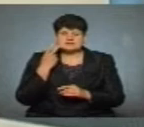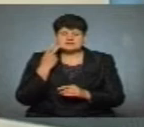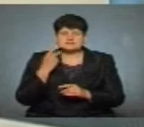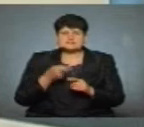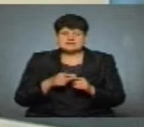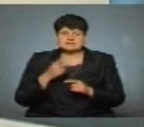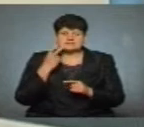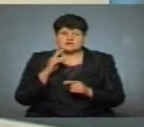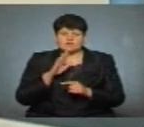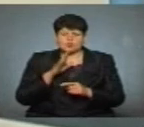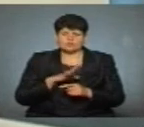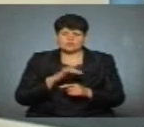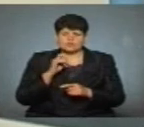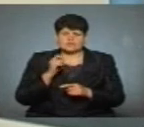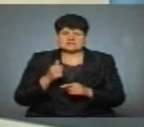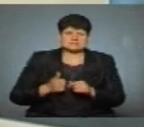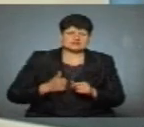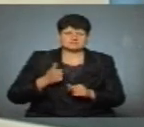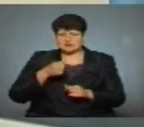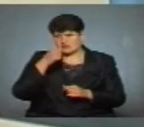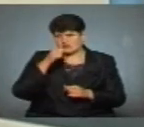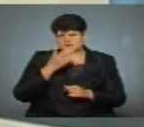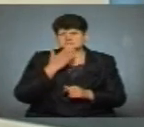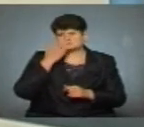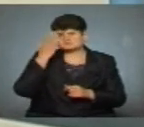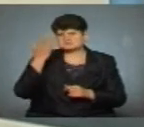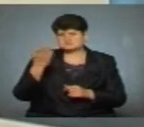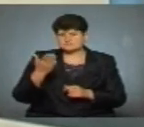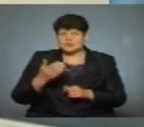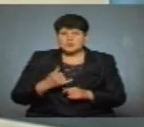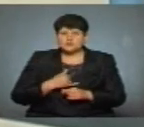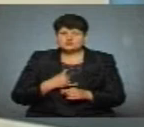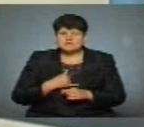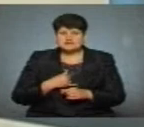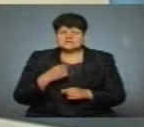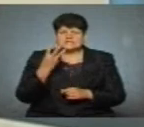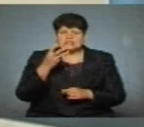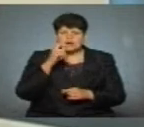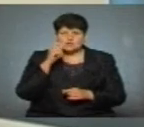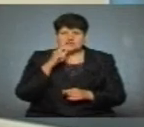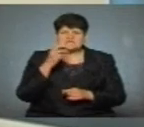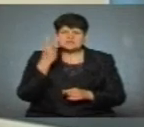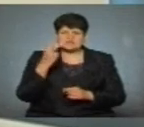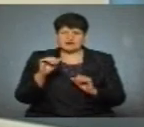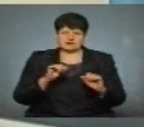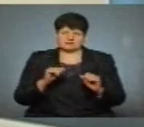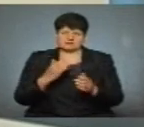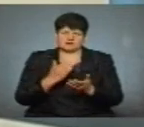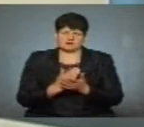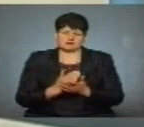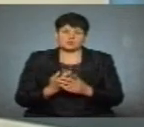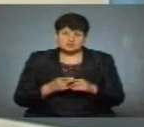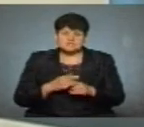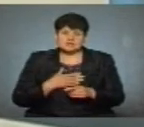українця, це пиха і гордість. Знаєте, в нас на три українця, в нас два гетьмани. Оце найбільша